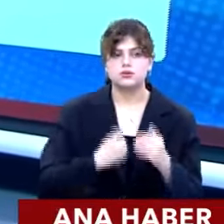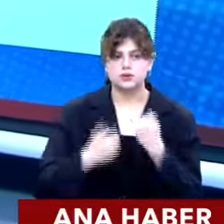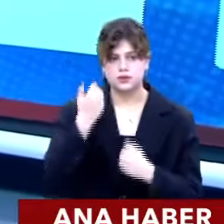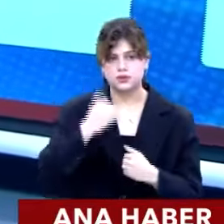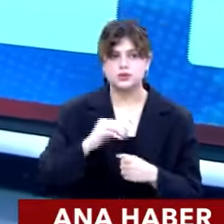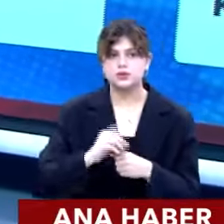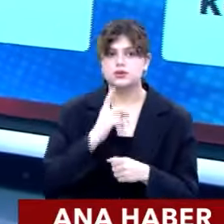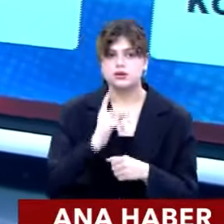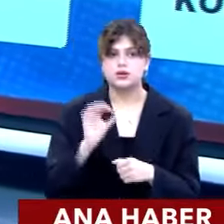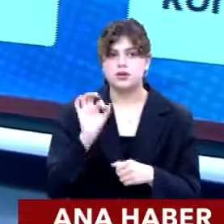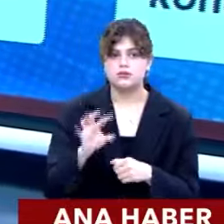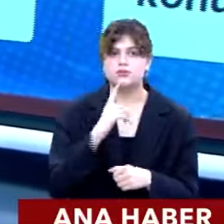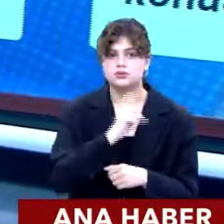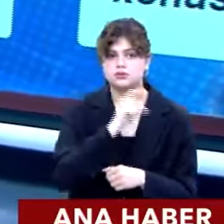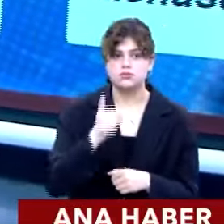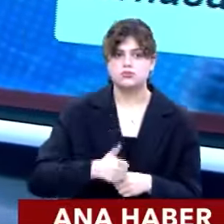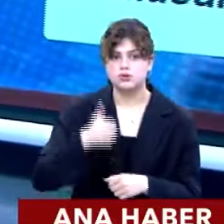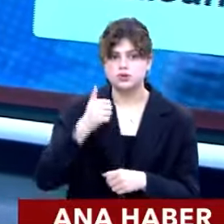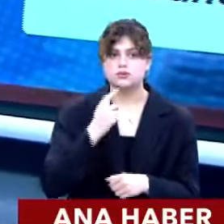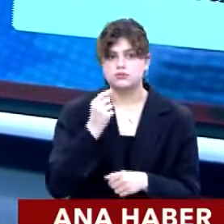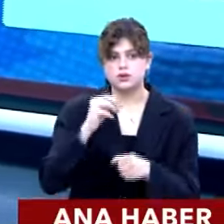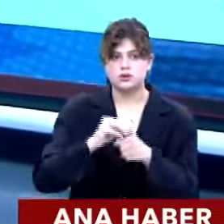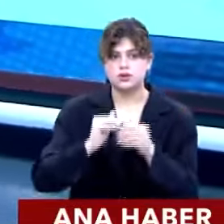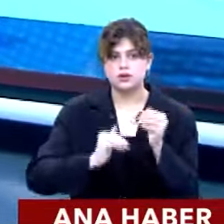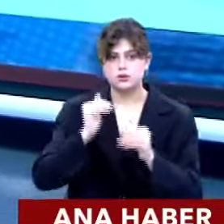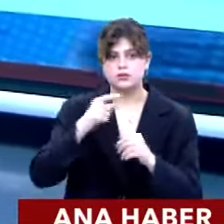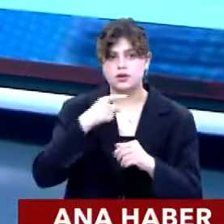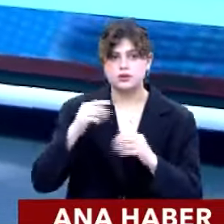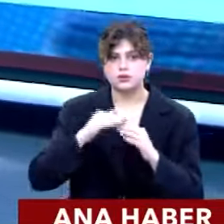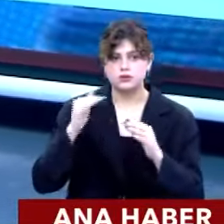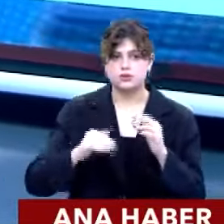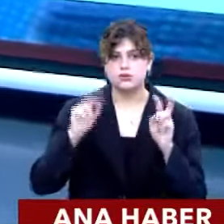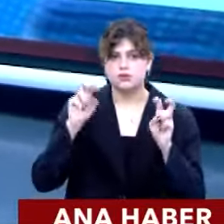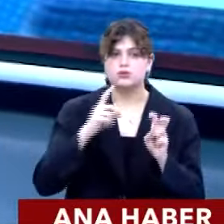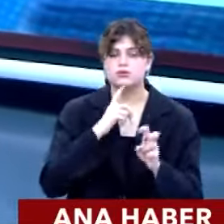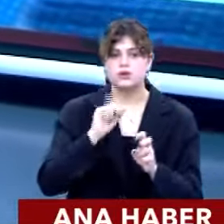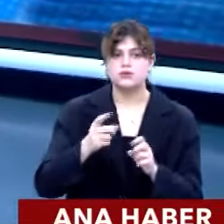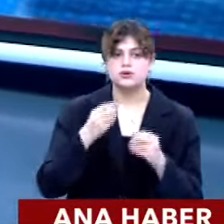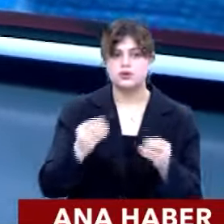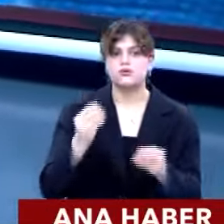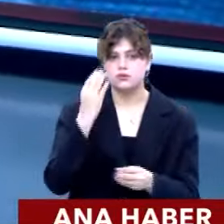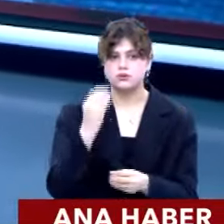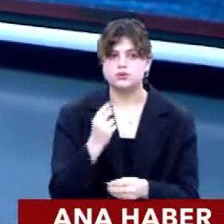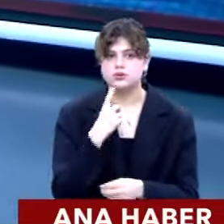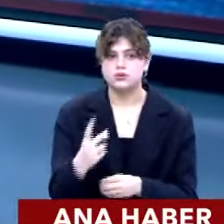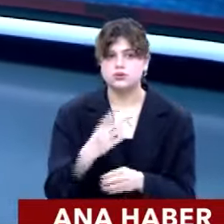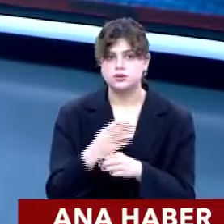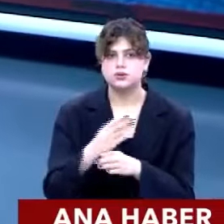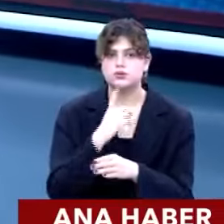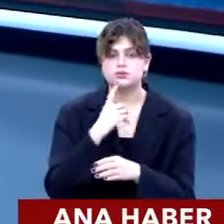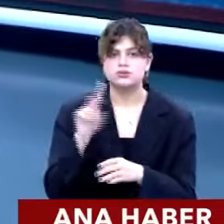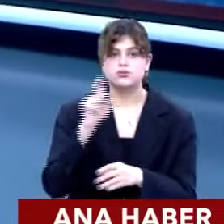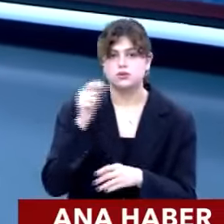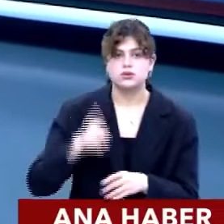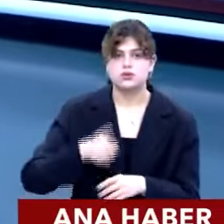sevgili izleyiciler. Ama tabii Cumhurbaşkanı'na fiyatı artırma veya eksiltme konusunda da bir yetki verilecek. Dolayısıyla son